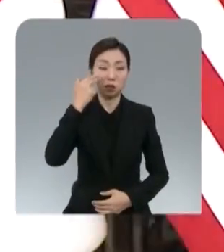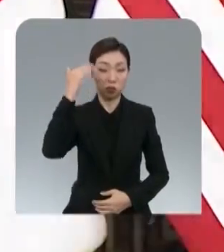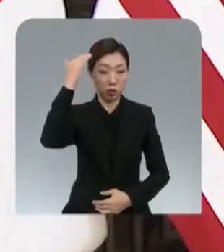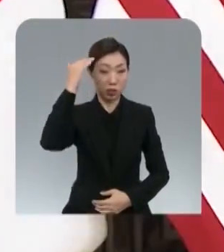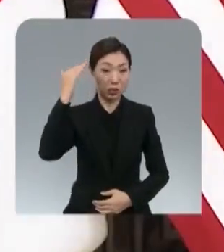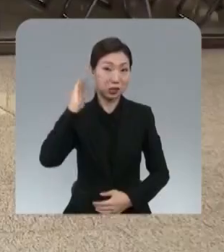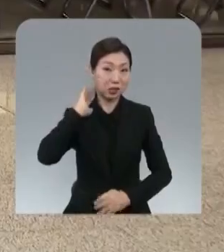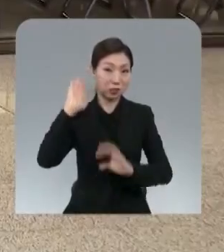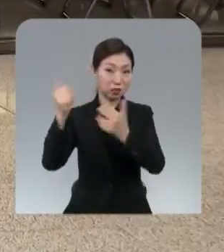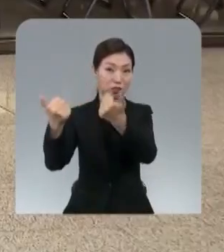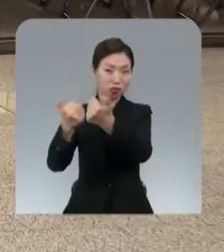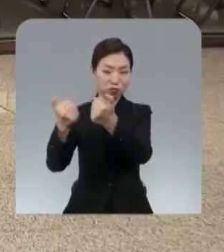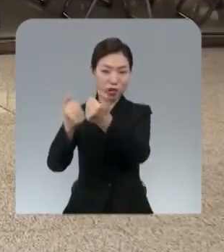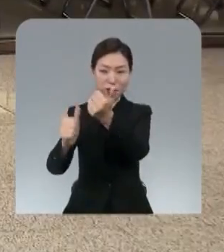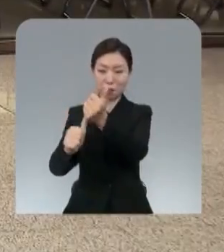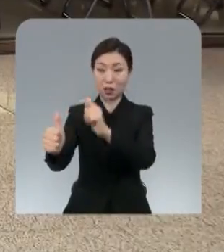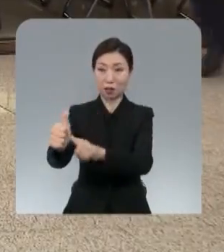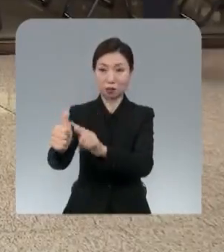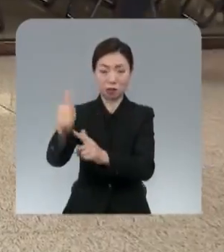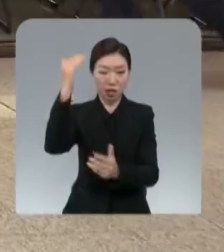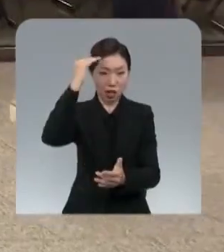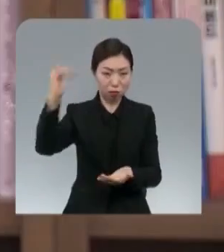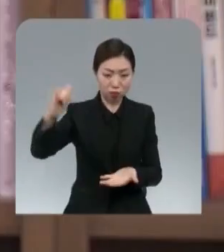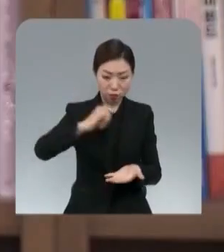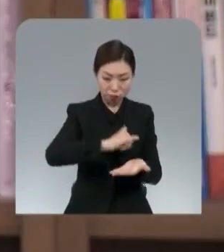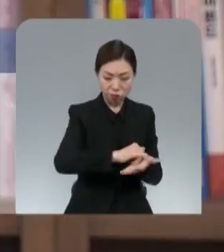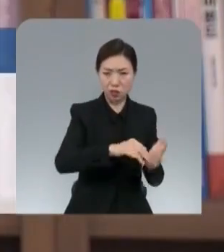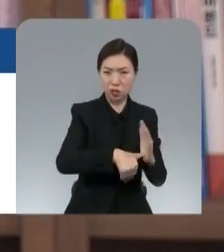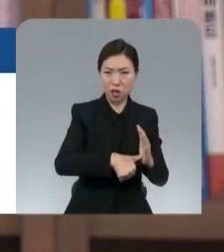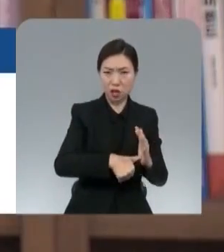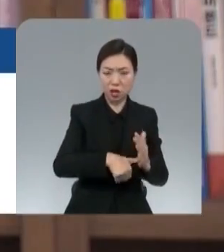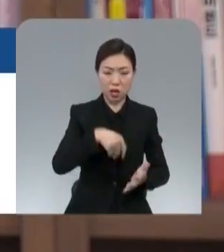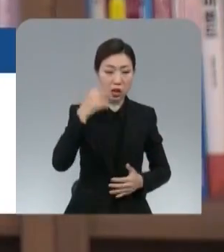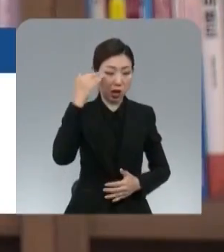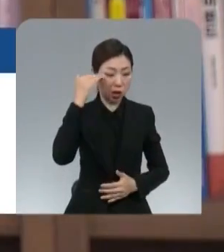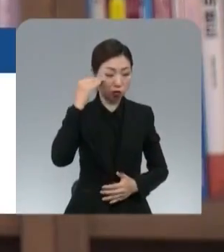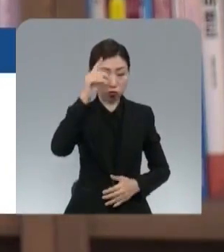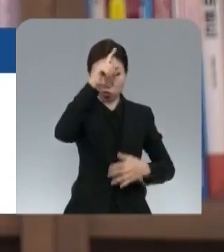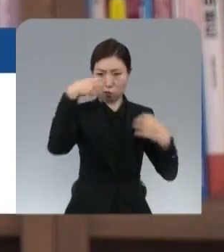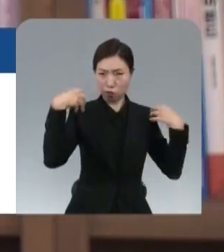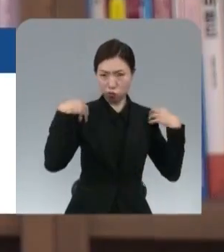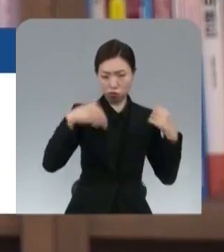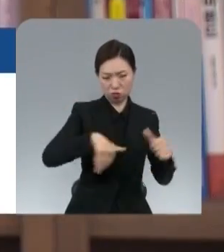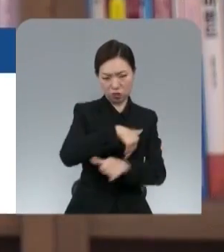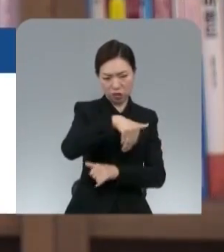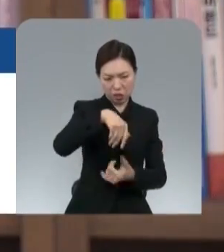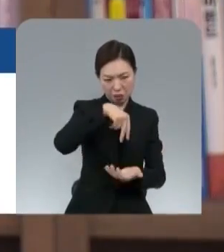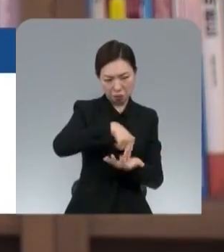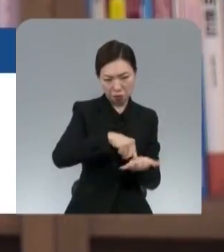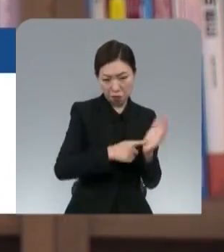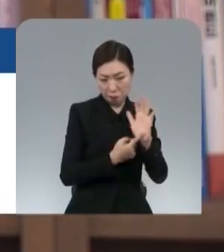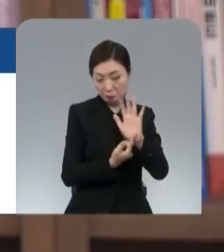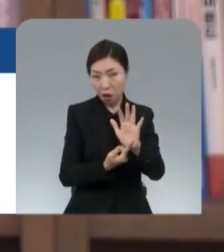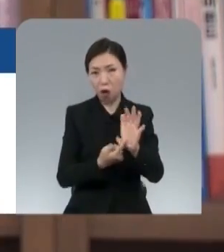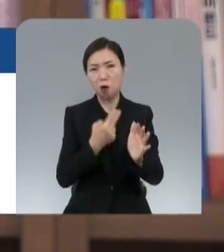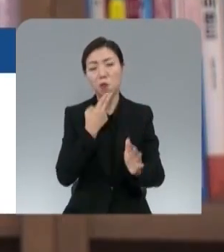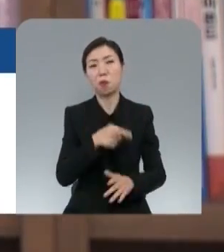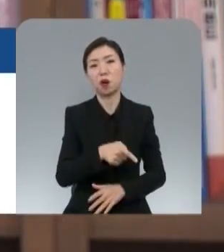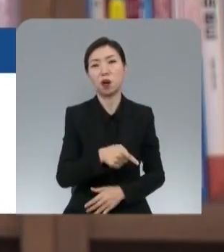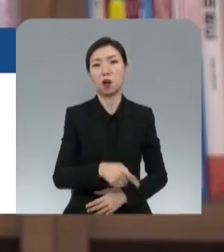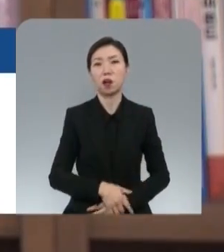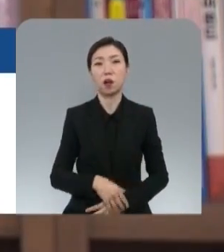논의가 발표에 없었던 것도 이 때문으로 보입니다. 정부에서 내용 파악이 제대로 안 돼서 우리의 입장을 전달할